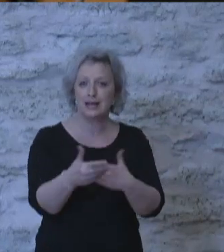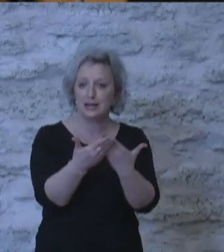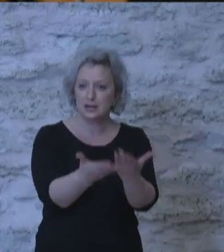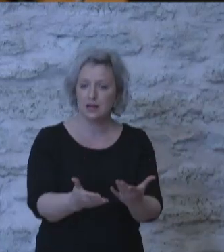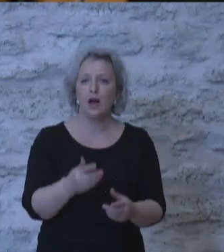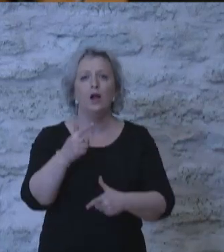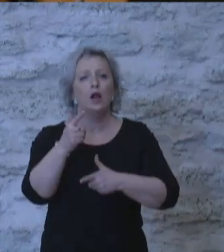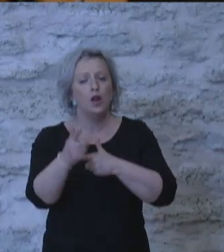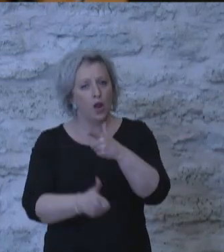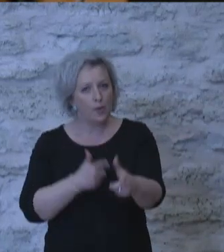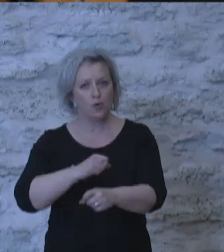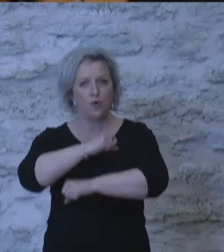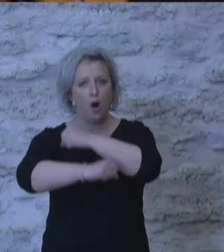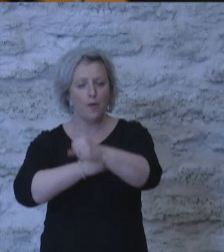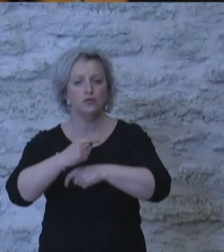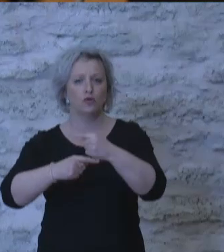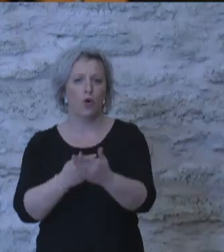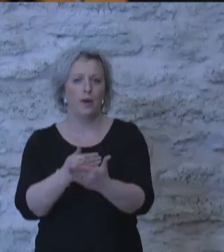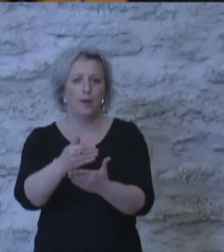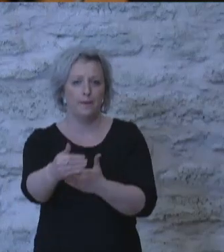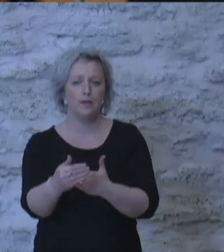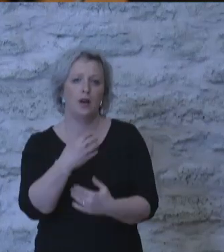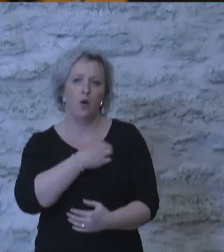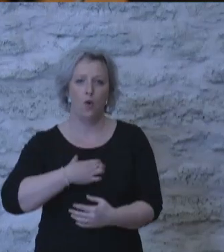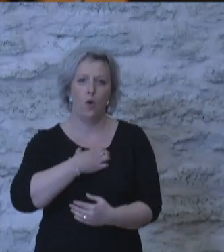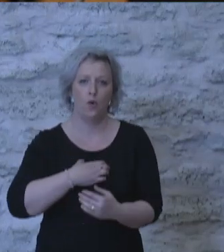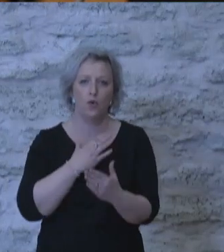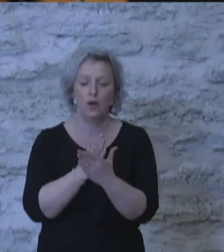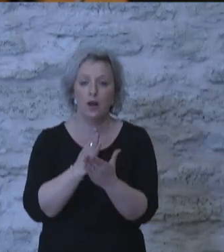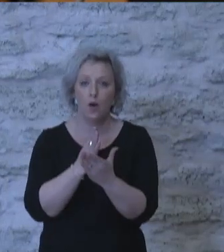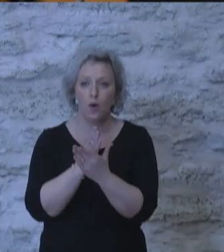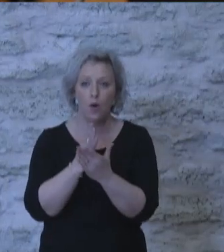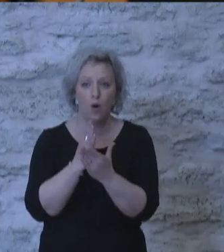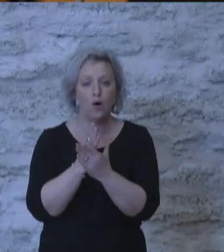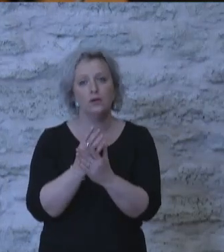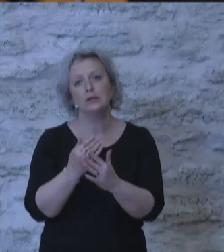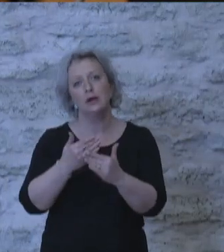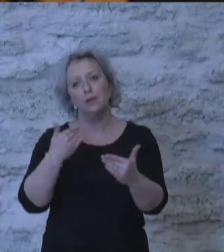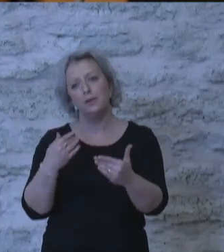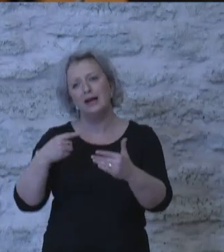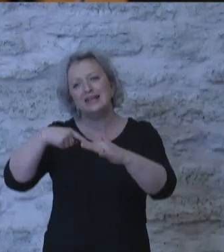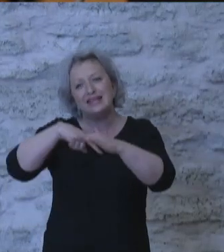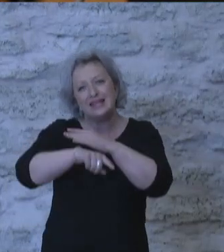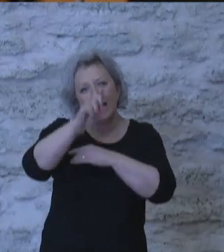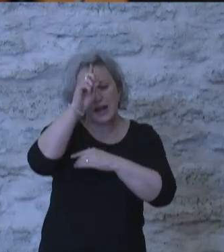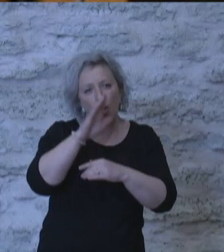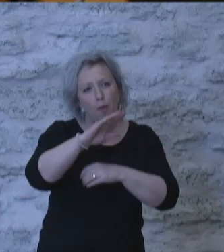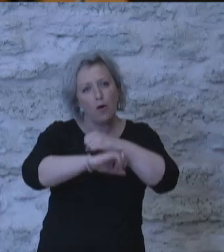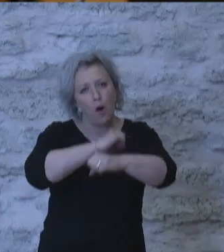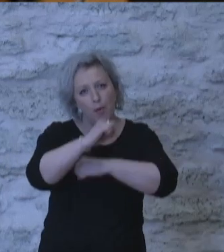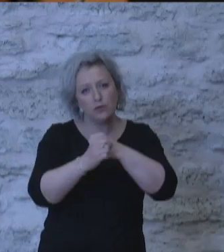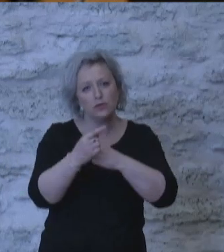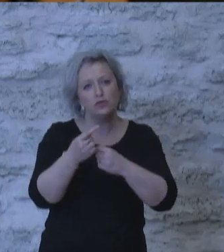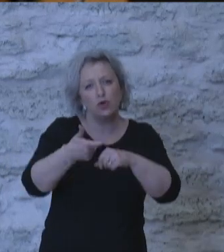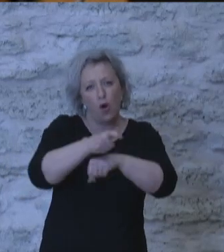hästi oluline ja praegu me rääkisem küll mõnes mõttes siseriiklikust kaubandust, aga eile tuli kõik suvitav